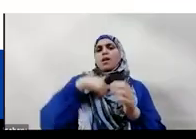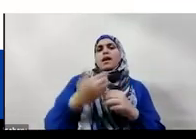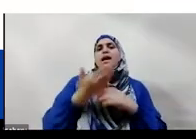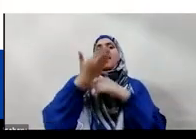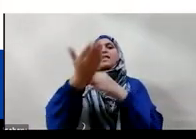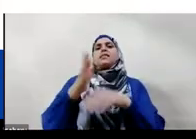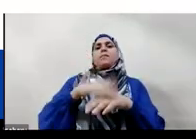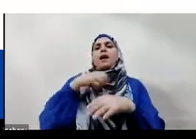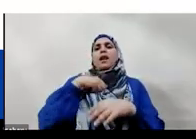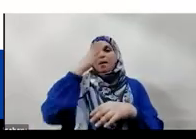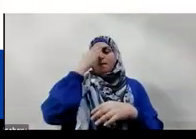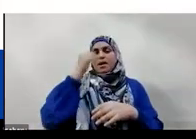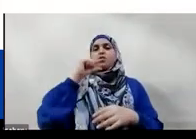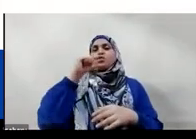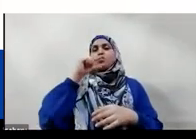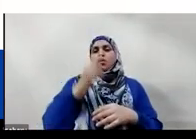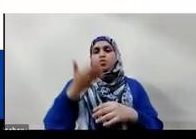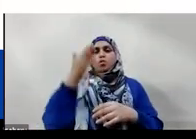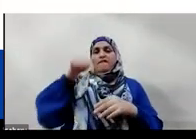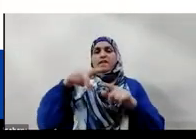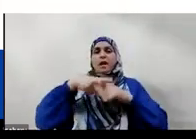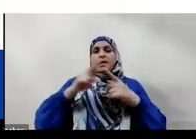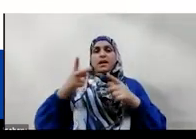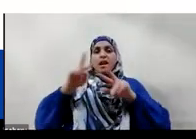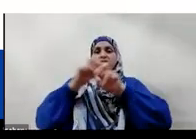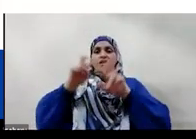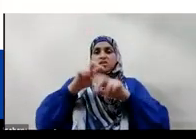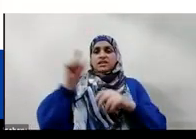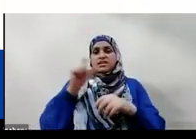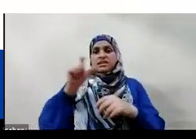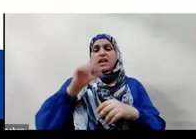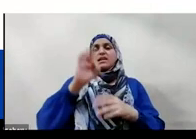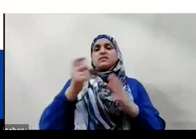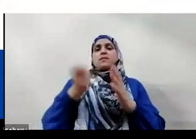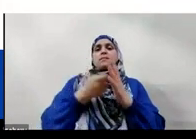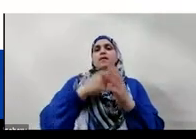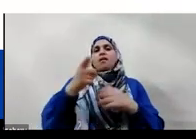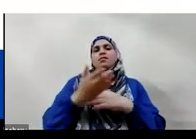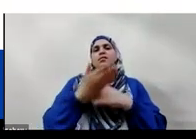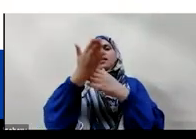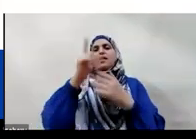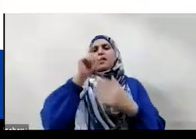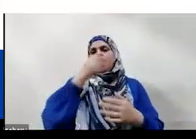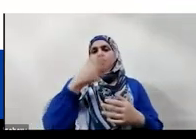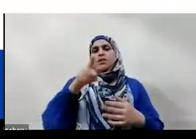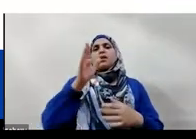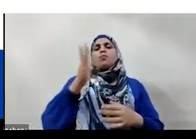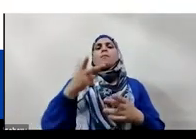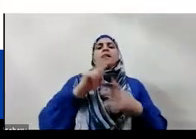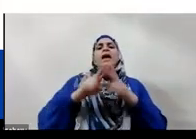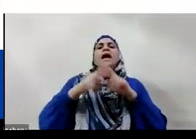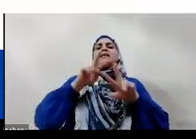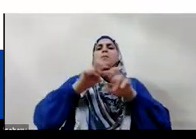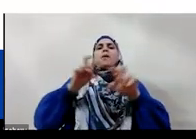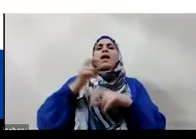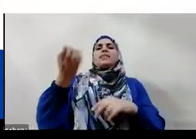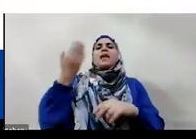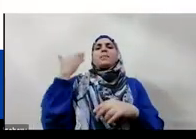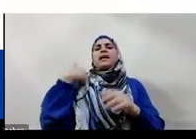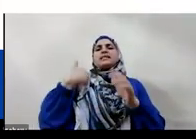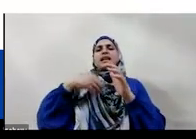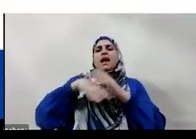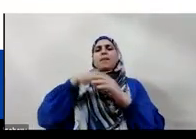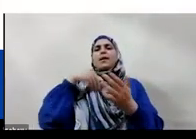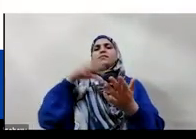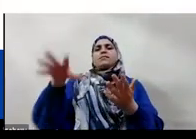مجال الدراسات الإسلامية محتاج إن أنا أقدم writing sample. ال writing sample ده ممكن يكون أي بحث أنا قمت بيه في المجال